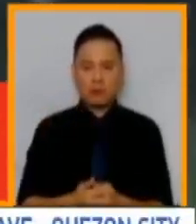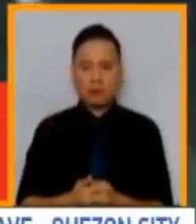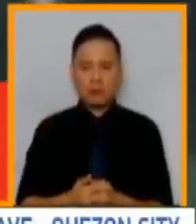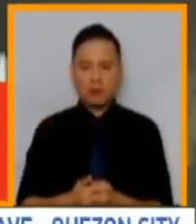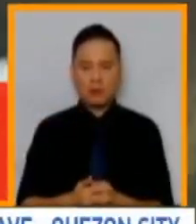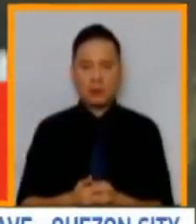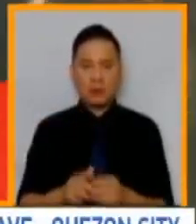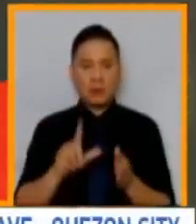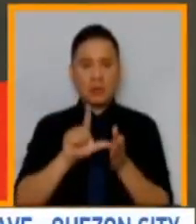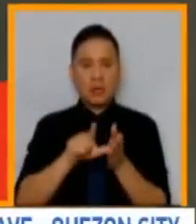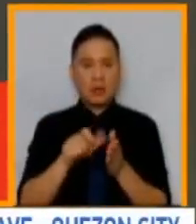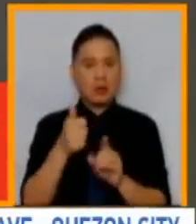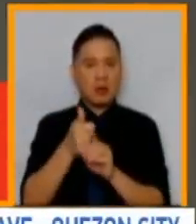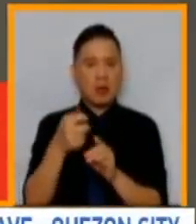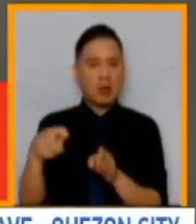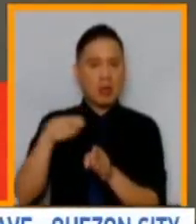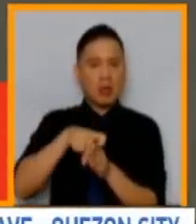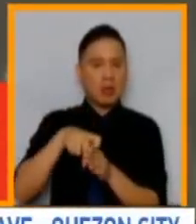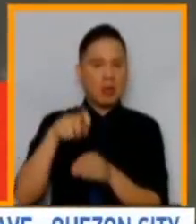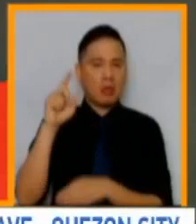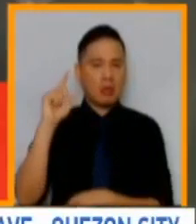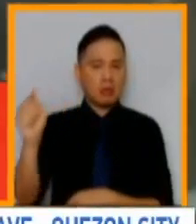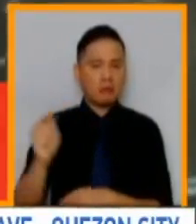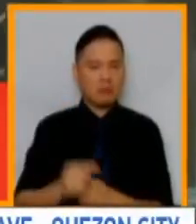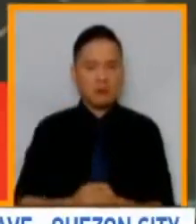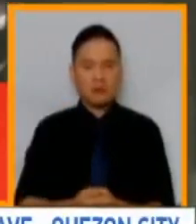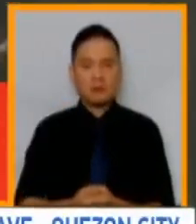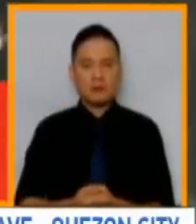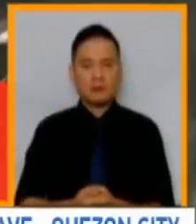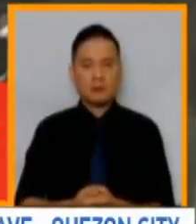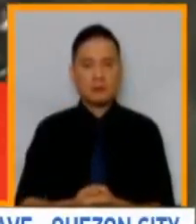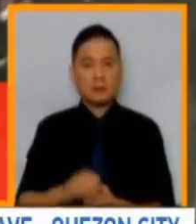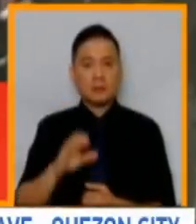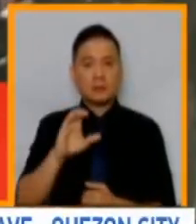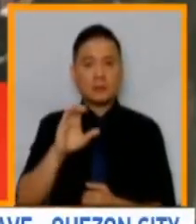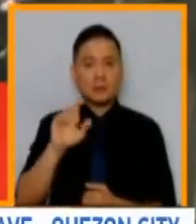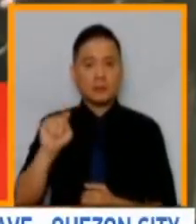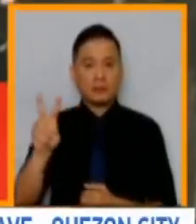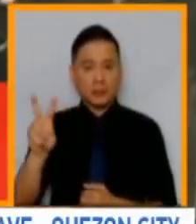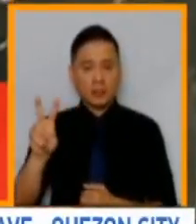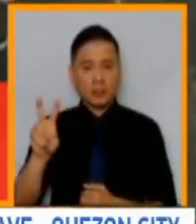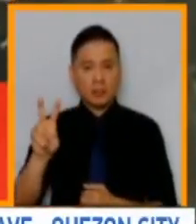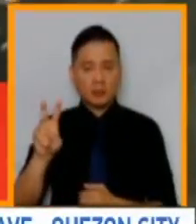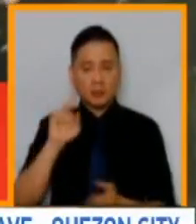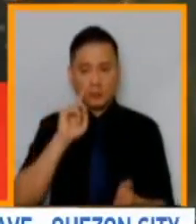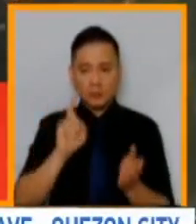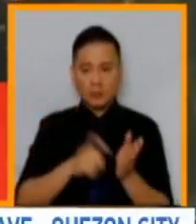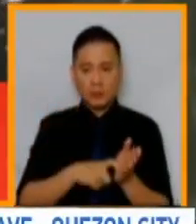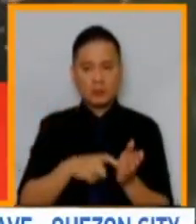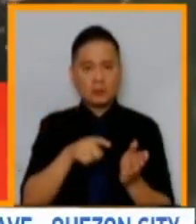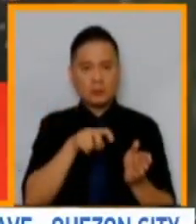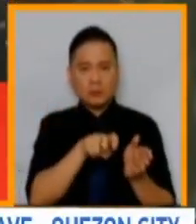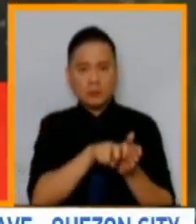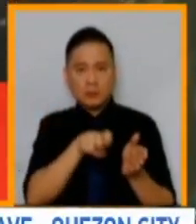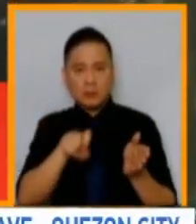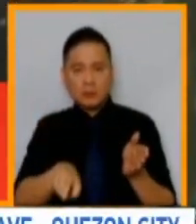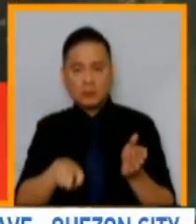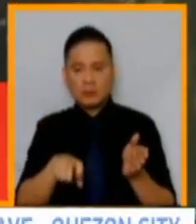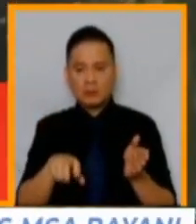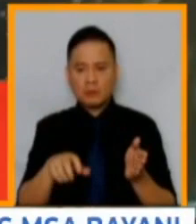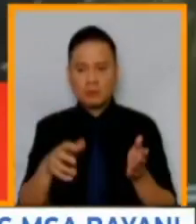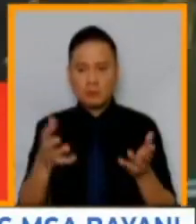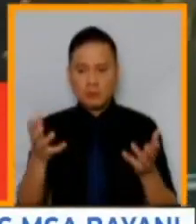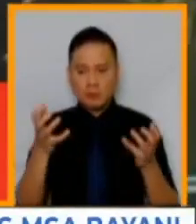Sa isa pang kuha ng CCTV, makita namang bumaba ang pasahero ng TNVS para magbabala sa sakyan sa kanilang